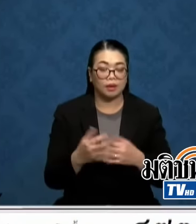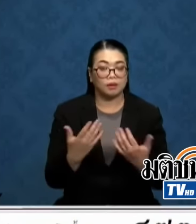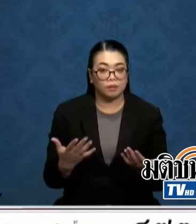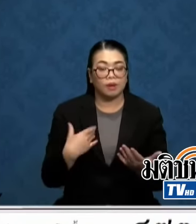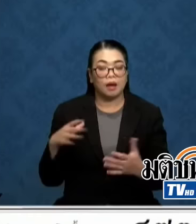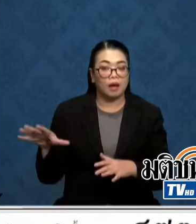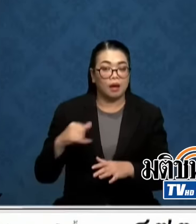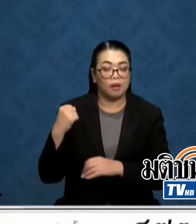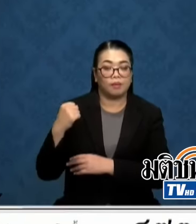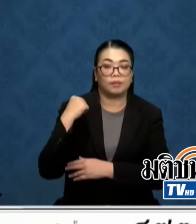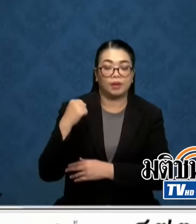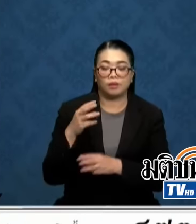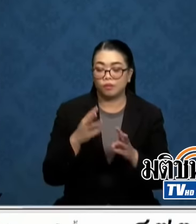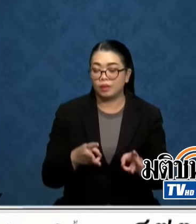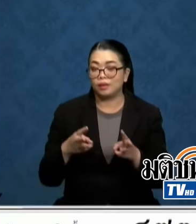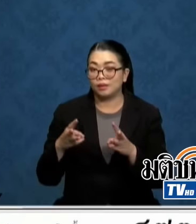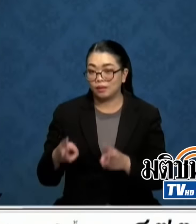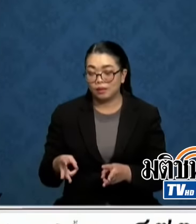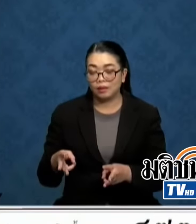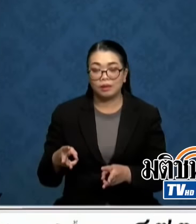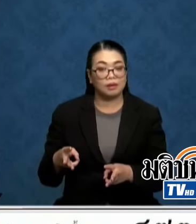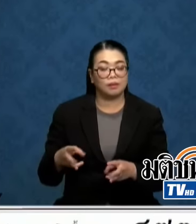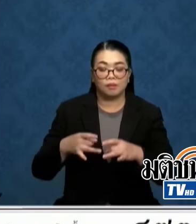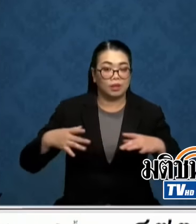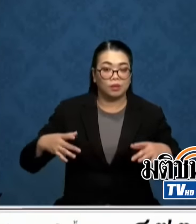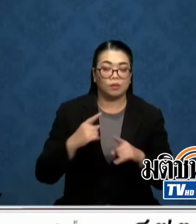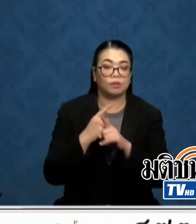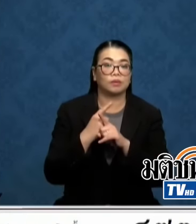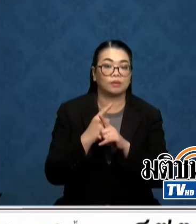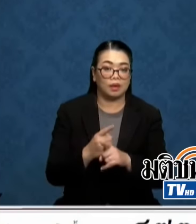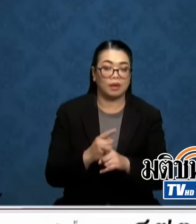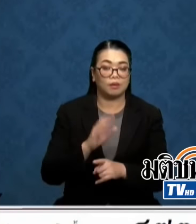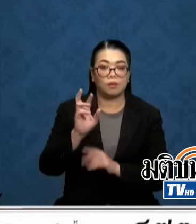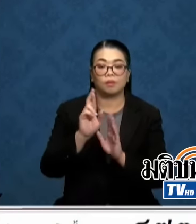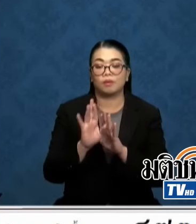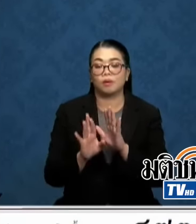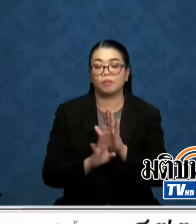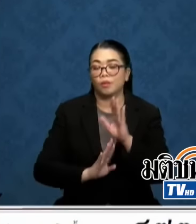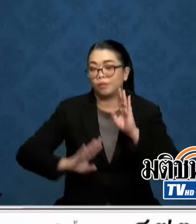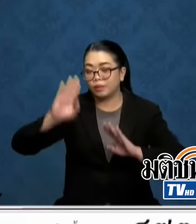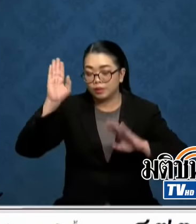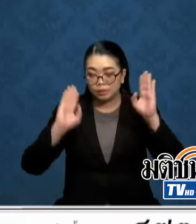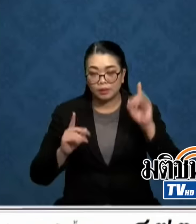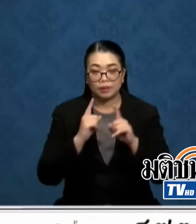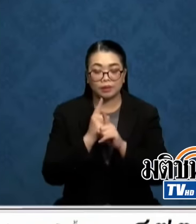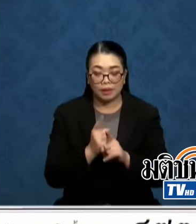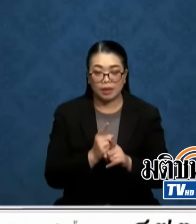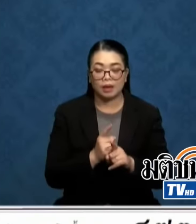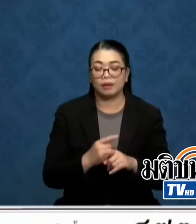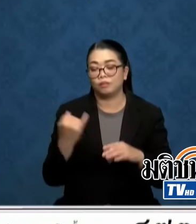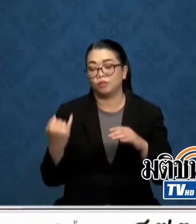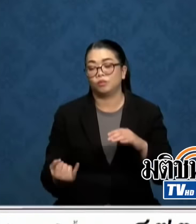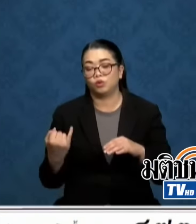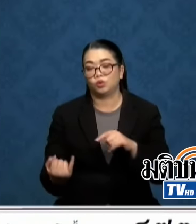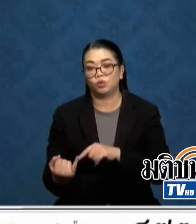การได้มาซึ่งอำนาจนั้นเป็นวิธีการที่ไม่เป็นไปตามคันลองของระบอบประชาธิปไตยดังที่โจทย์ทั้ง 15